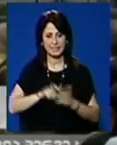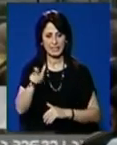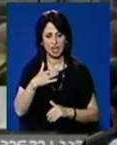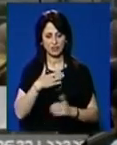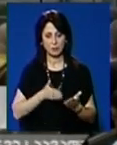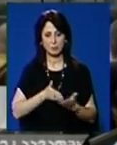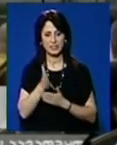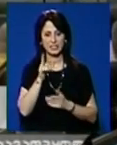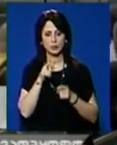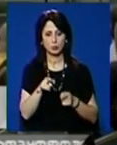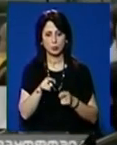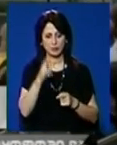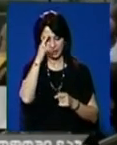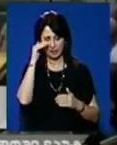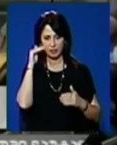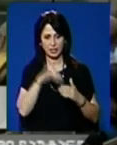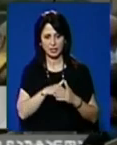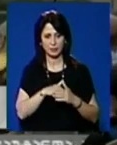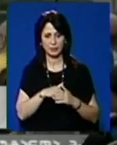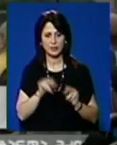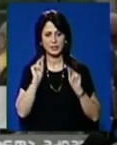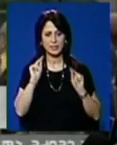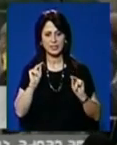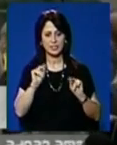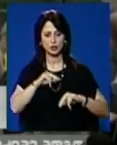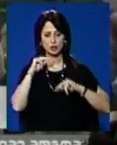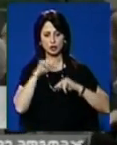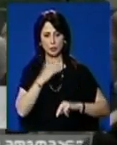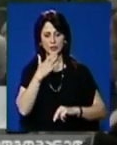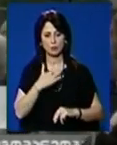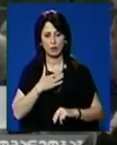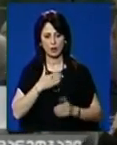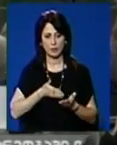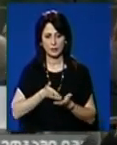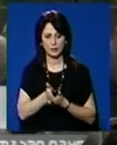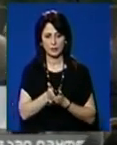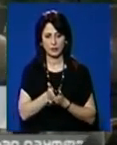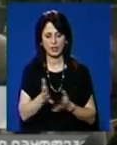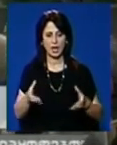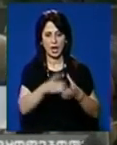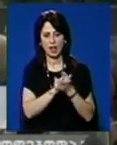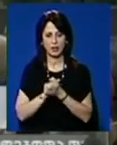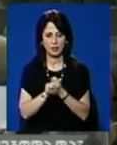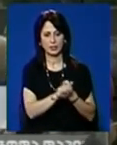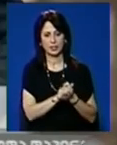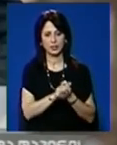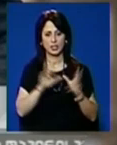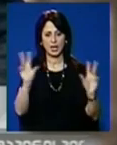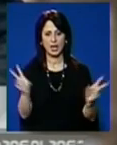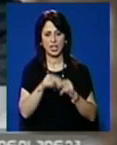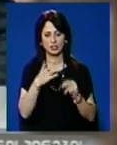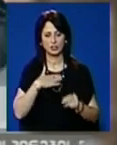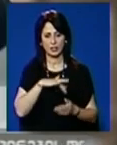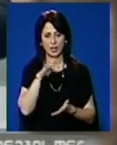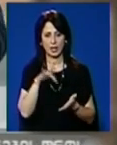ჩვენს პრინციპულობაზე, თავდადებაზე, წესიერებაზე და შრომის მოყვარეობაზე გადის. გავერთიანდეთ ერთად, გადავარჩინოთ